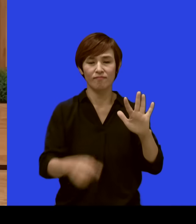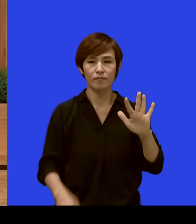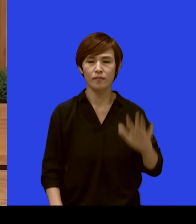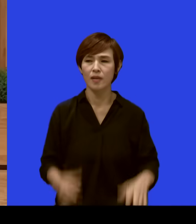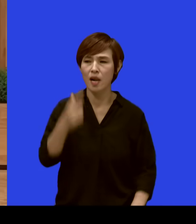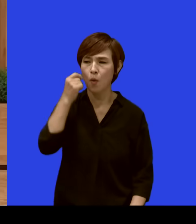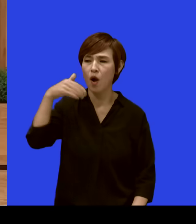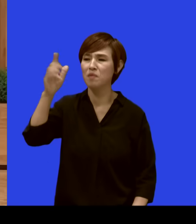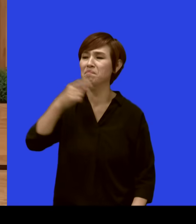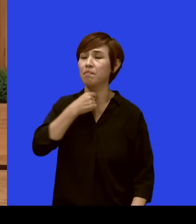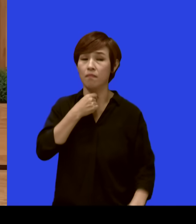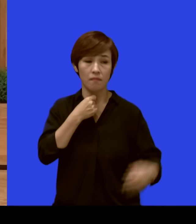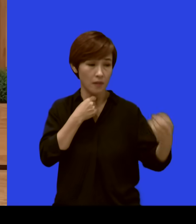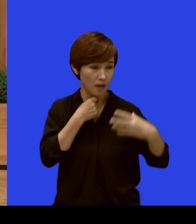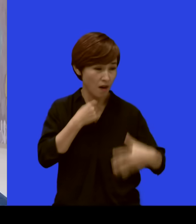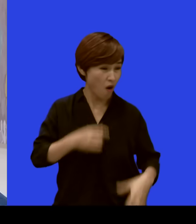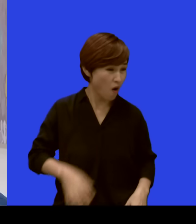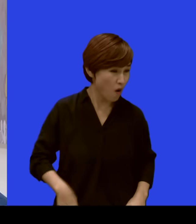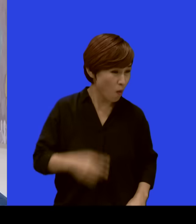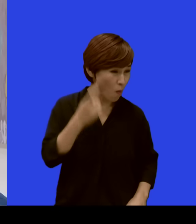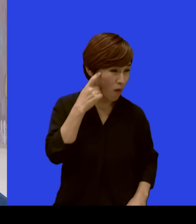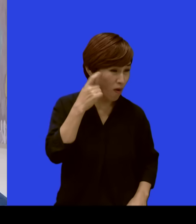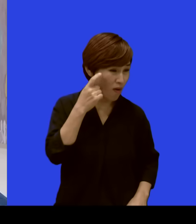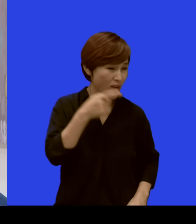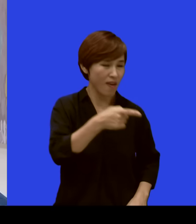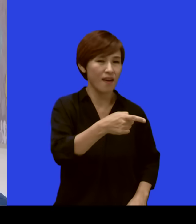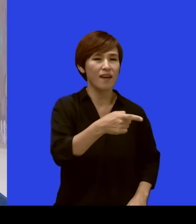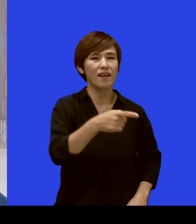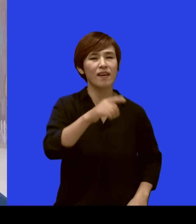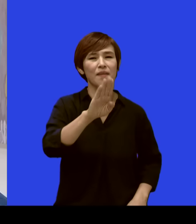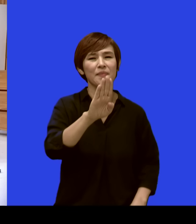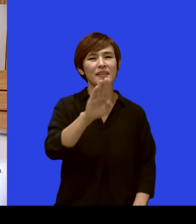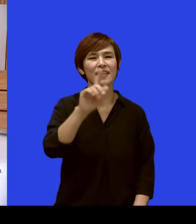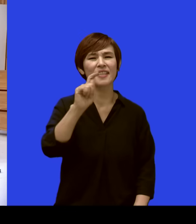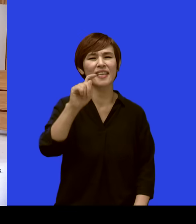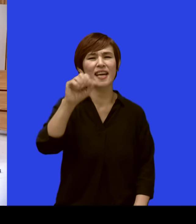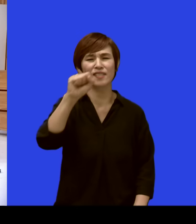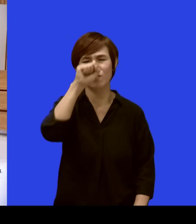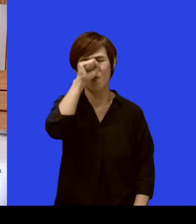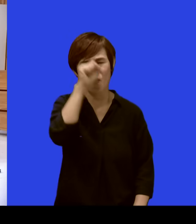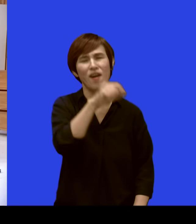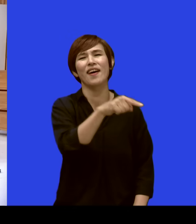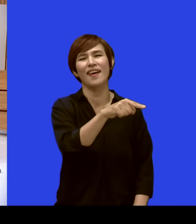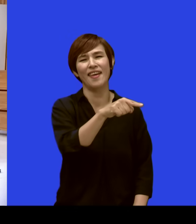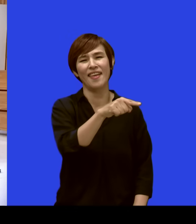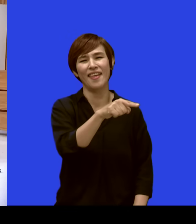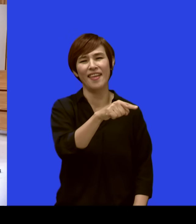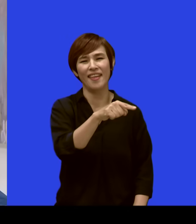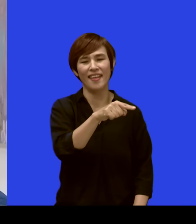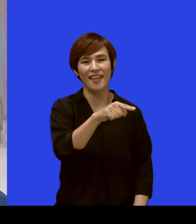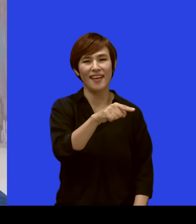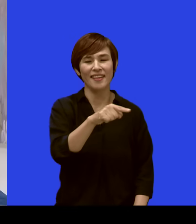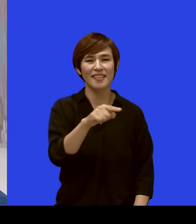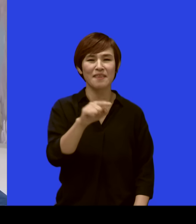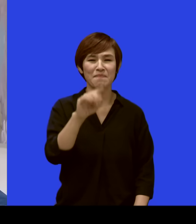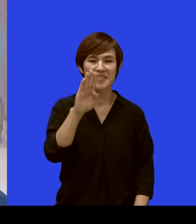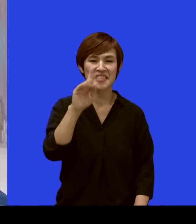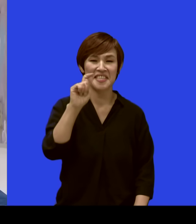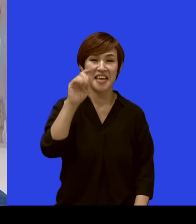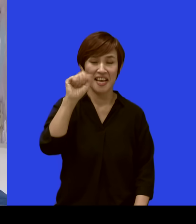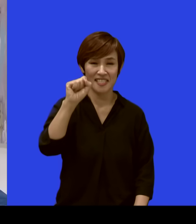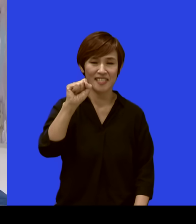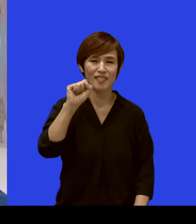일본을 가겠대요. 일본이요? 그래서 왜 일본을 가겠냐. 이 아이는 이제 방탄소년단을 숭배하는 아이인데 그래서 그 아이